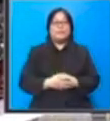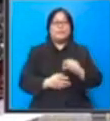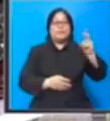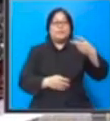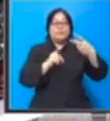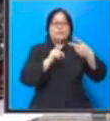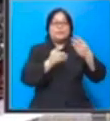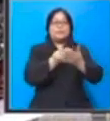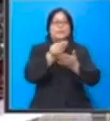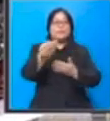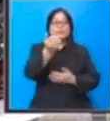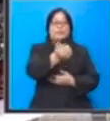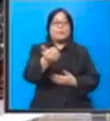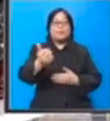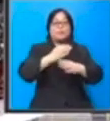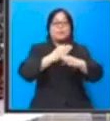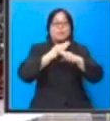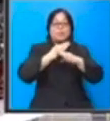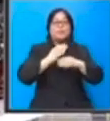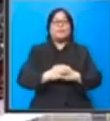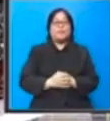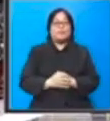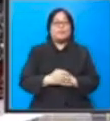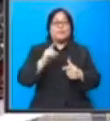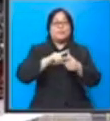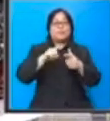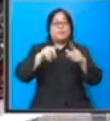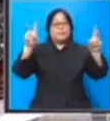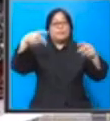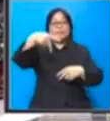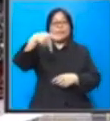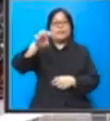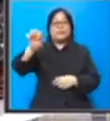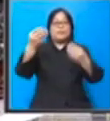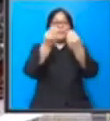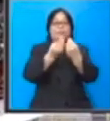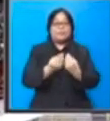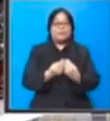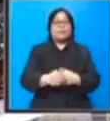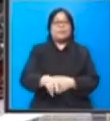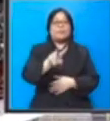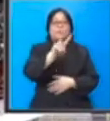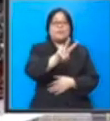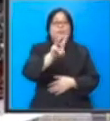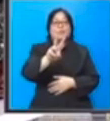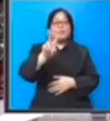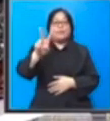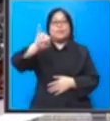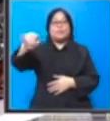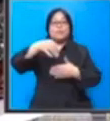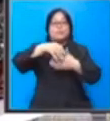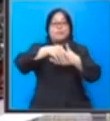Kedua, pembelian kelengkapan perlindungan ataupun PPE berjumlah 262